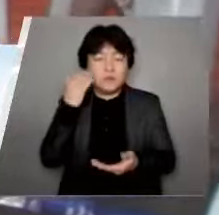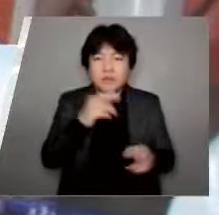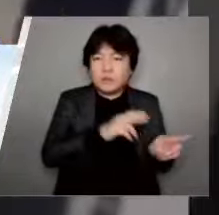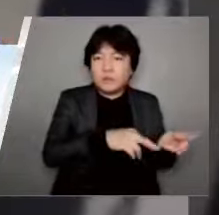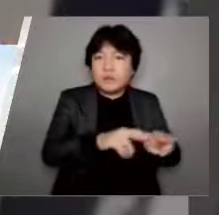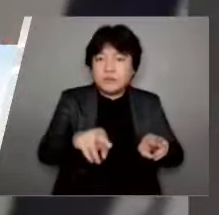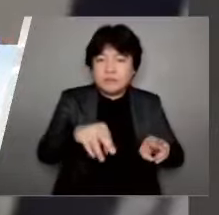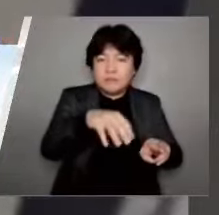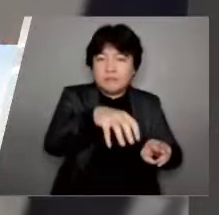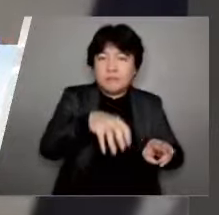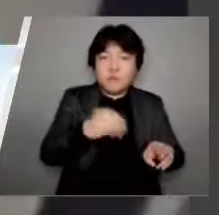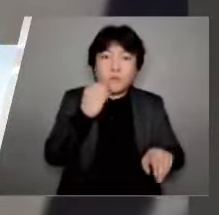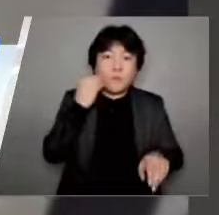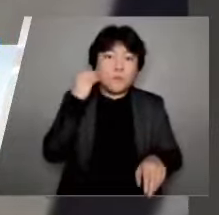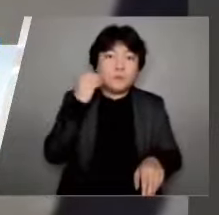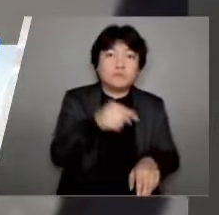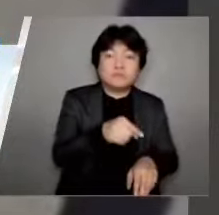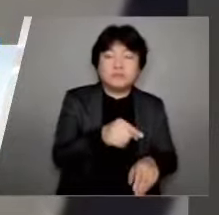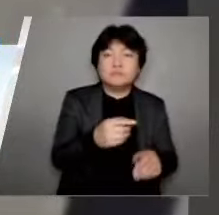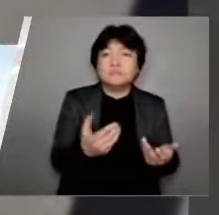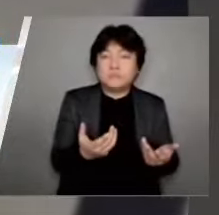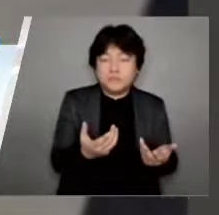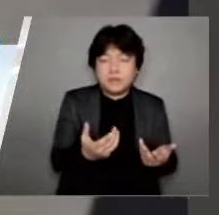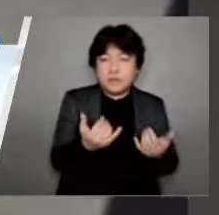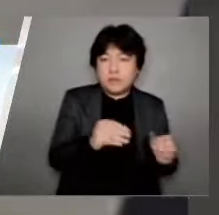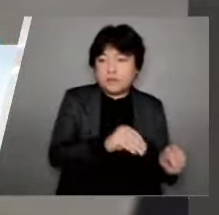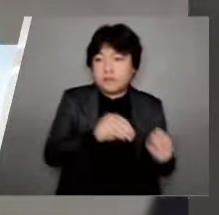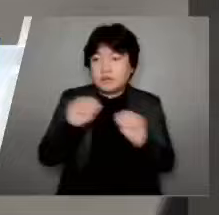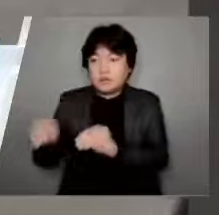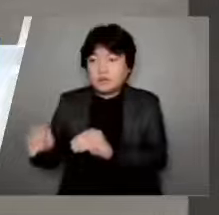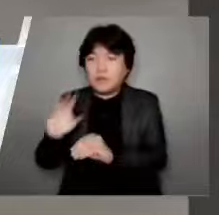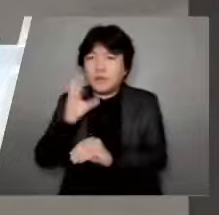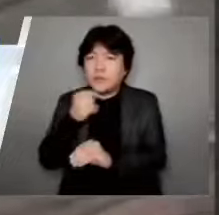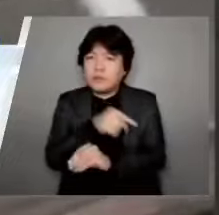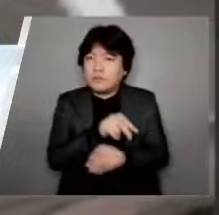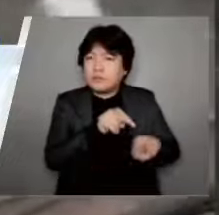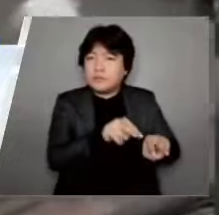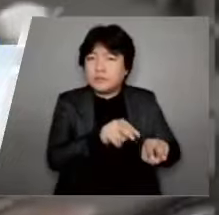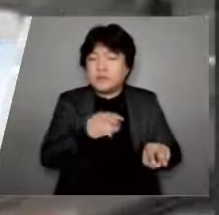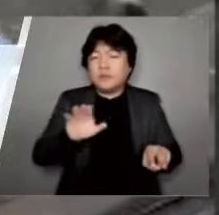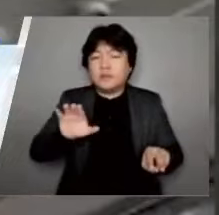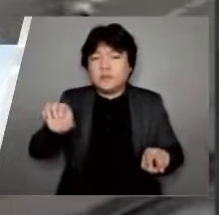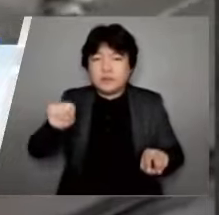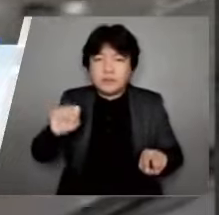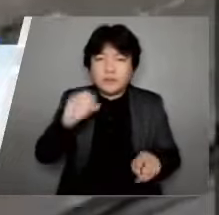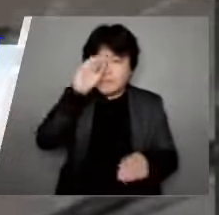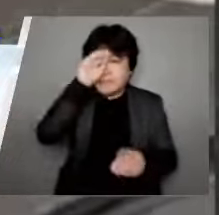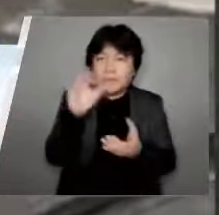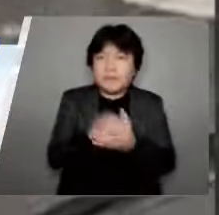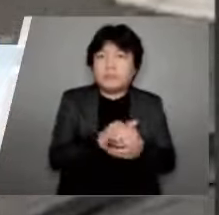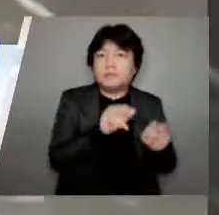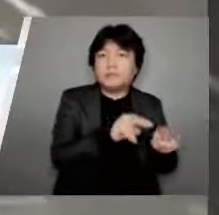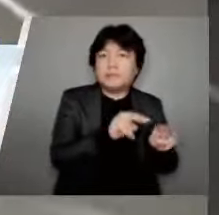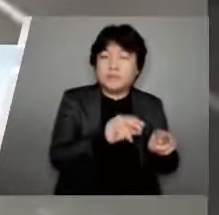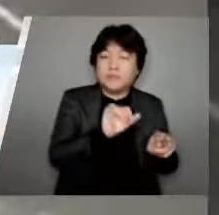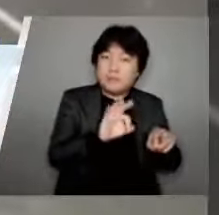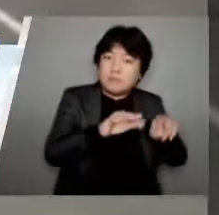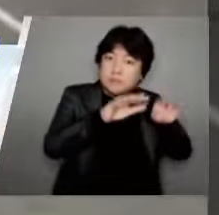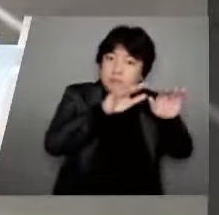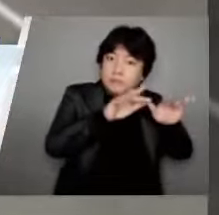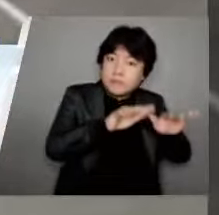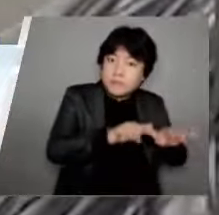mister daw nila ang nagbantay sa bubong ng kanila mga bahay para bantayan ang kanila mga gamit. Uuwi na lang daw sila kapag humupa na ang baha, pero sa